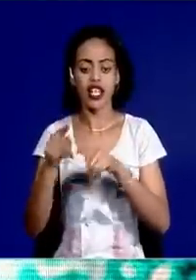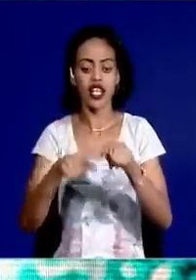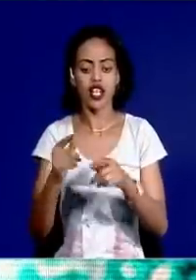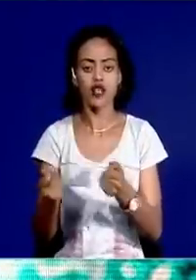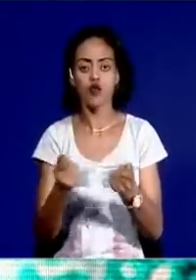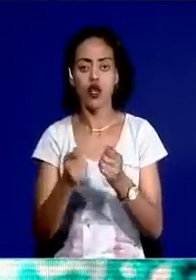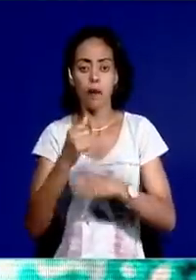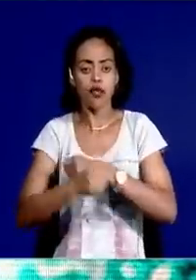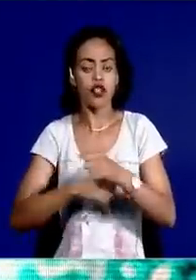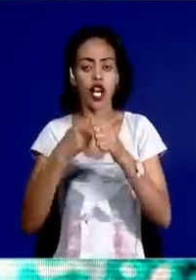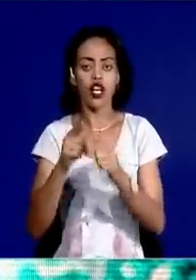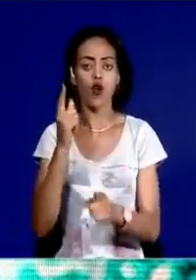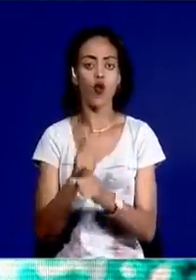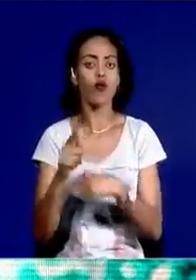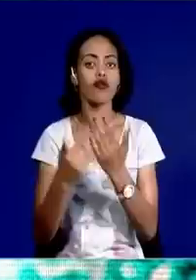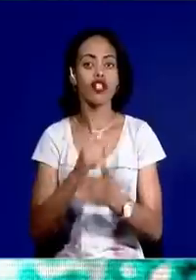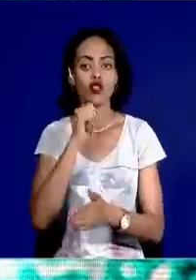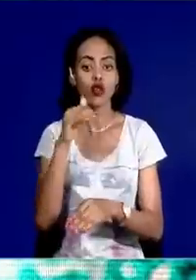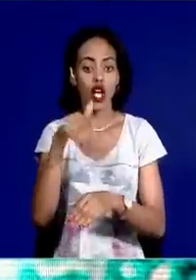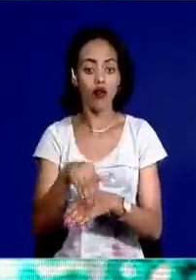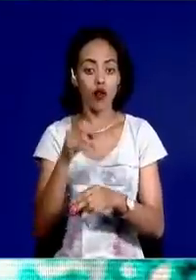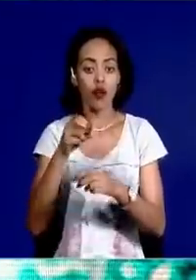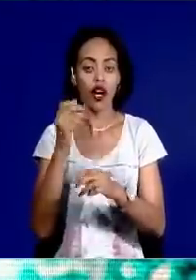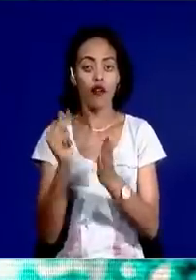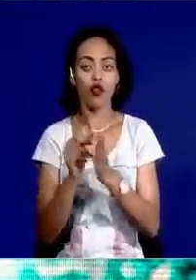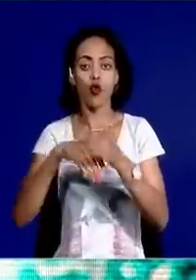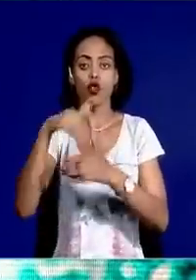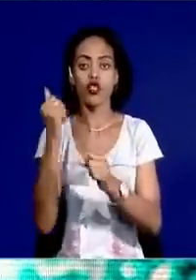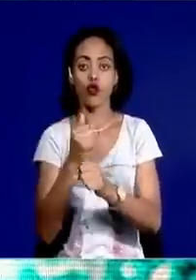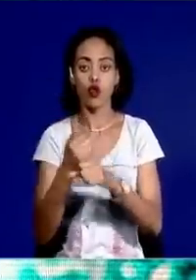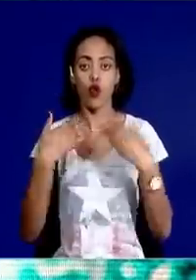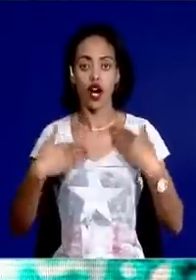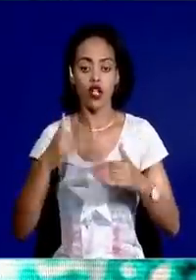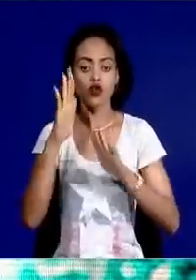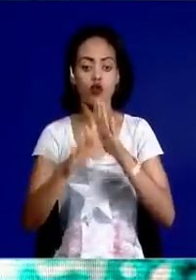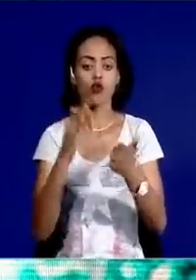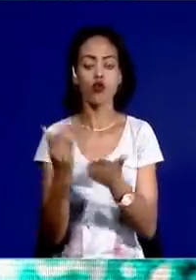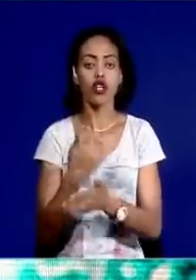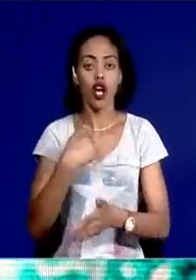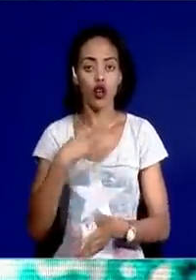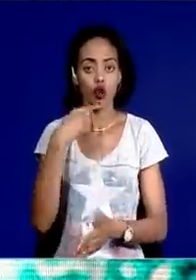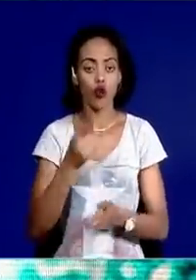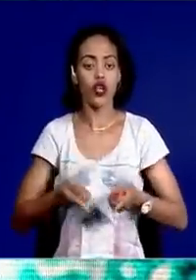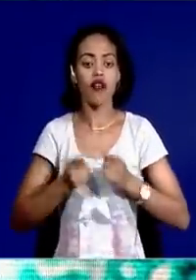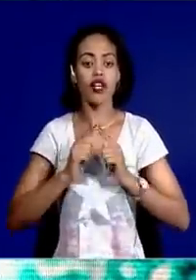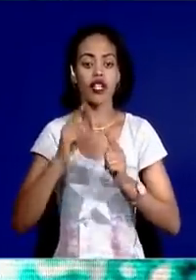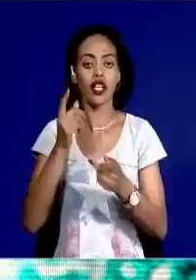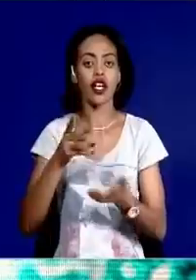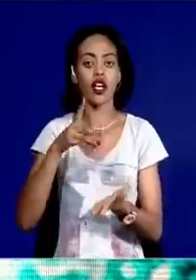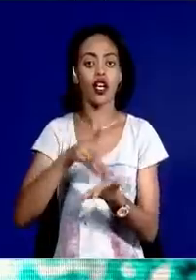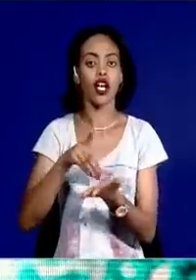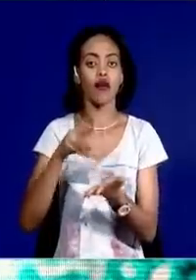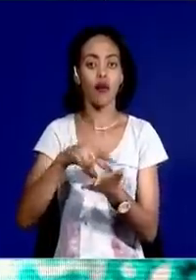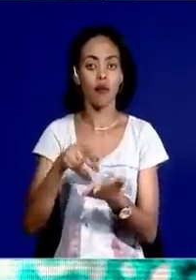متجنة لعقنا قبو سلازي خونا أبزم كابحق وصعين الصروح أكالات سقوم تيكو سد اللو مالو ويبلو نبرتي كتما مقلة زملكتا أكال